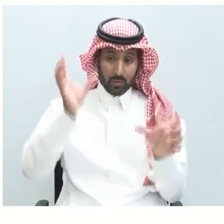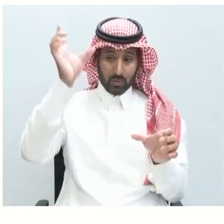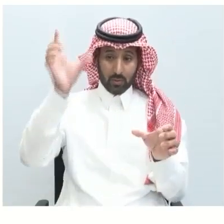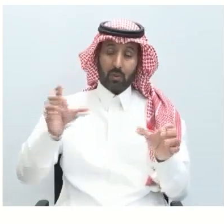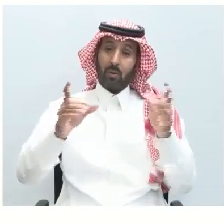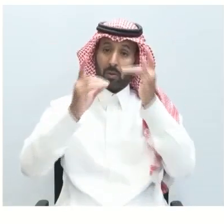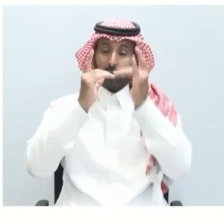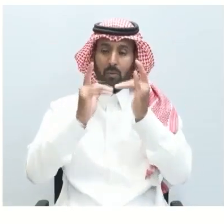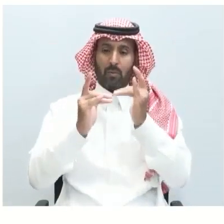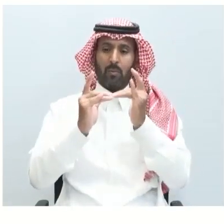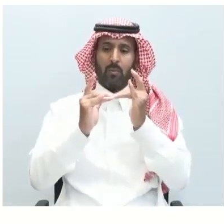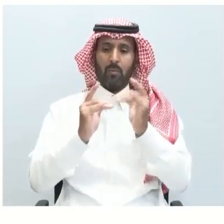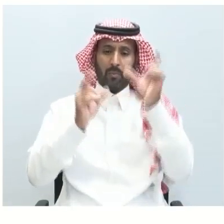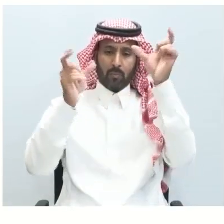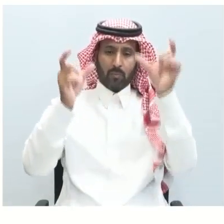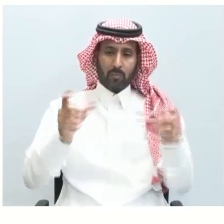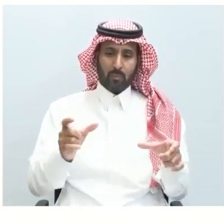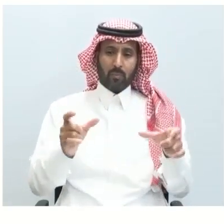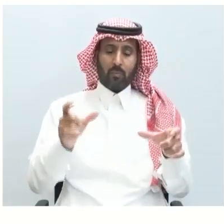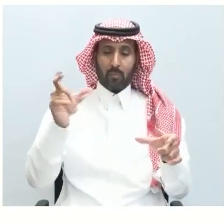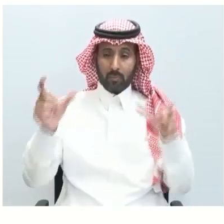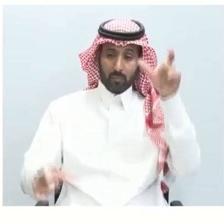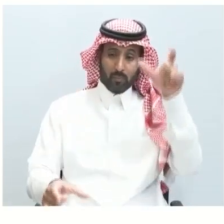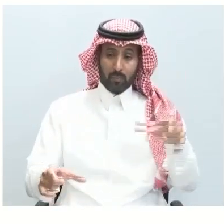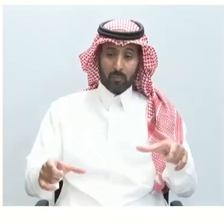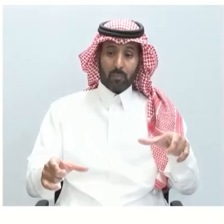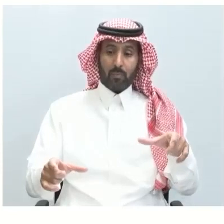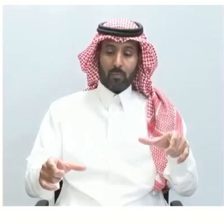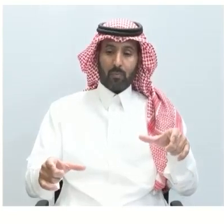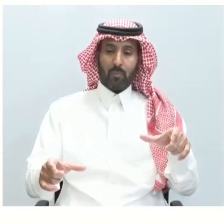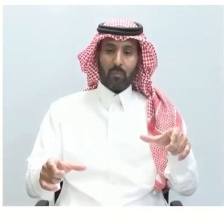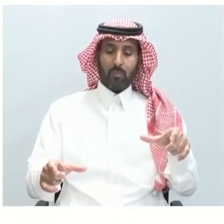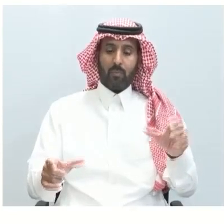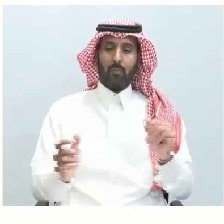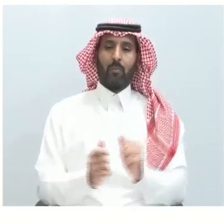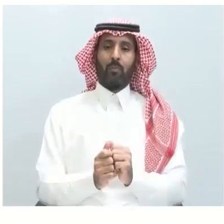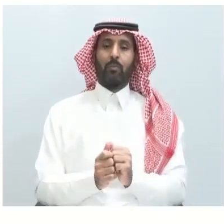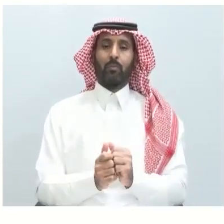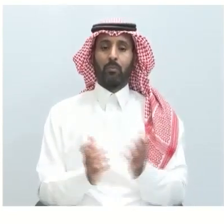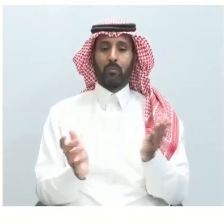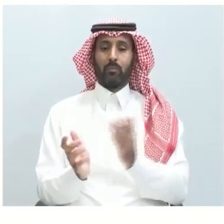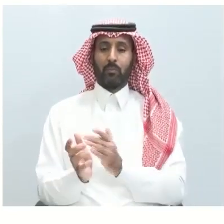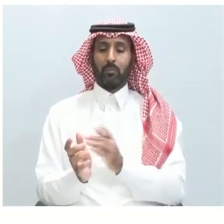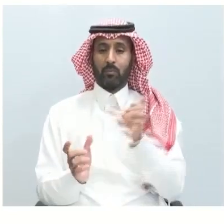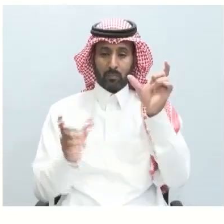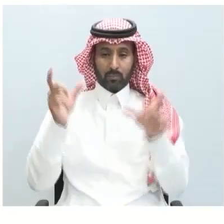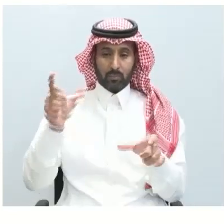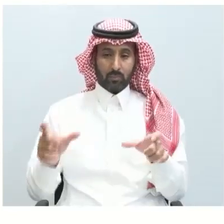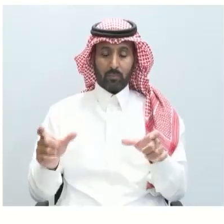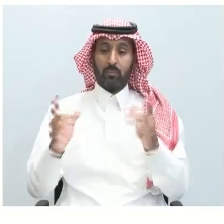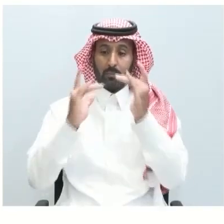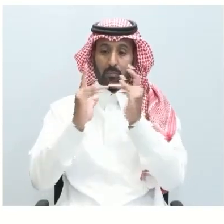جسر عفوا هذا الجسر هنا المبنى الاول وهنا المبنى الثاني ث اني اذا